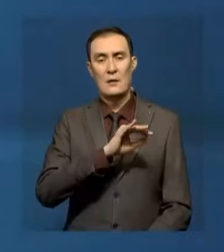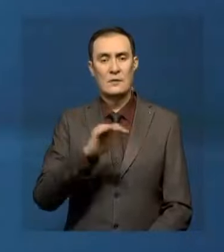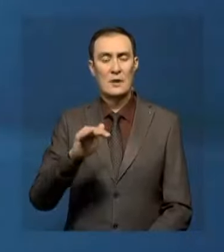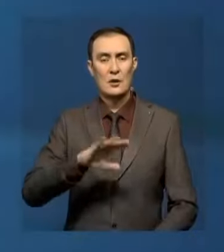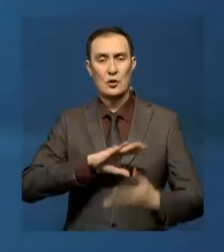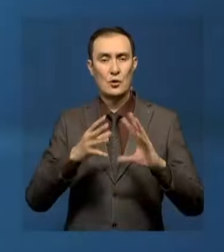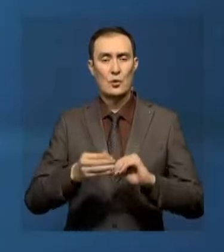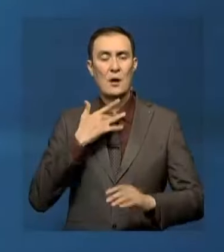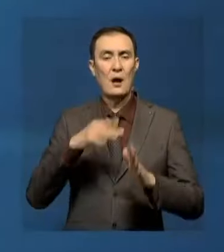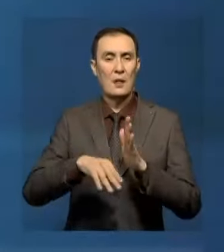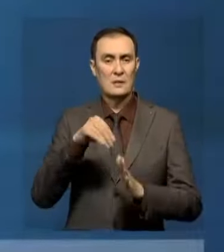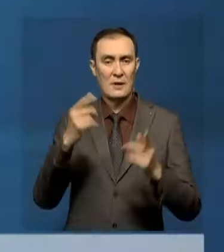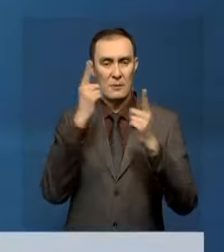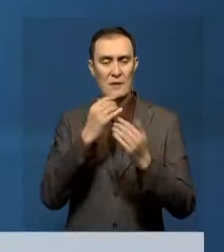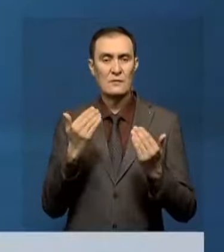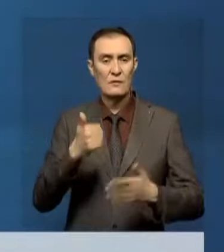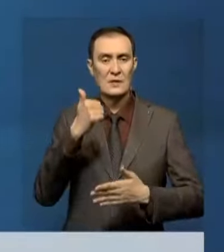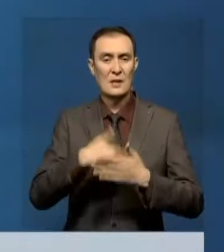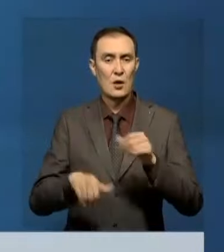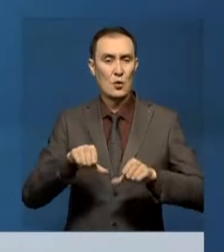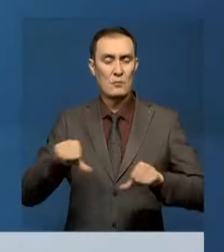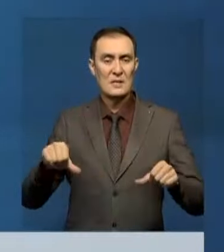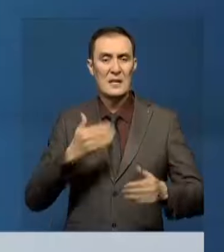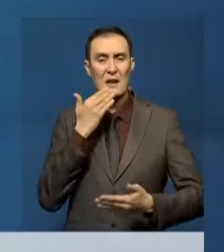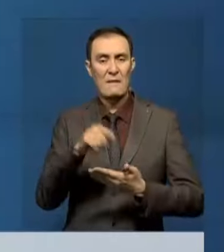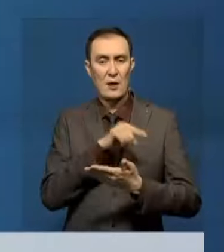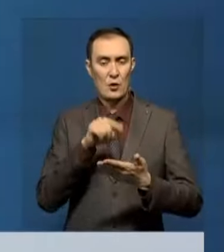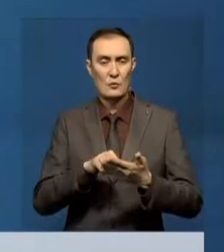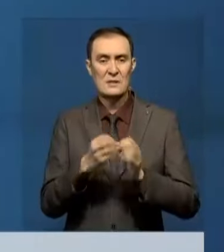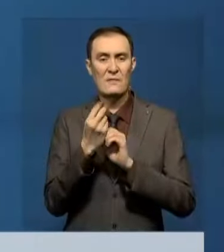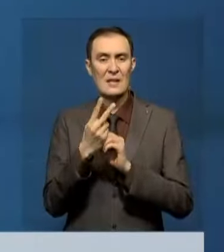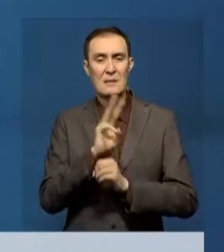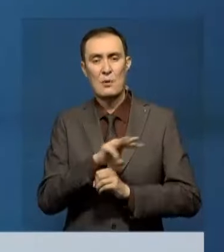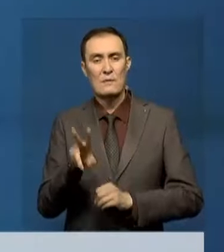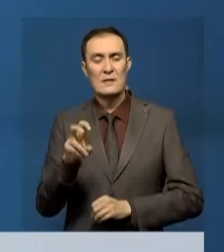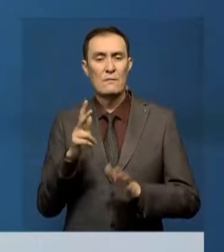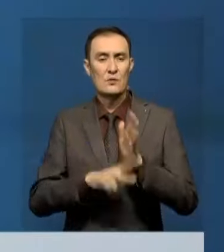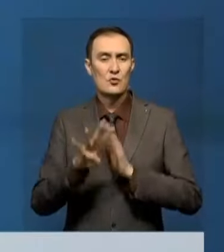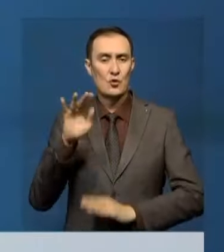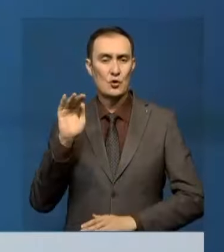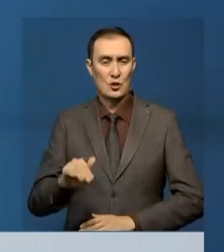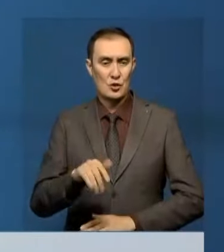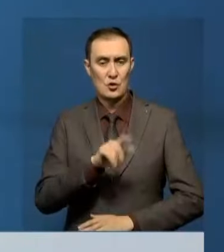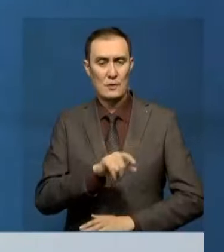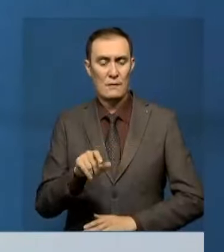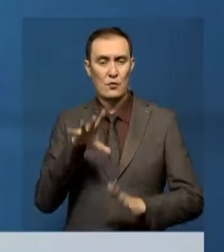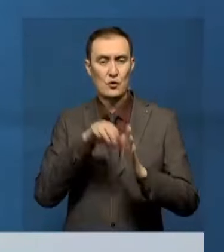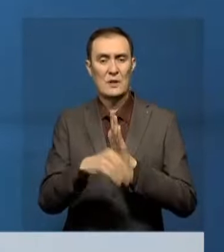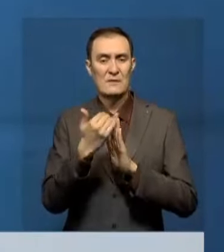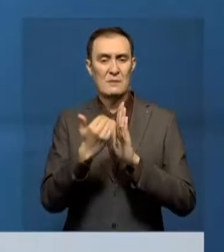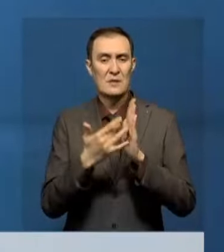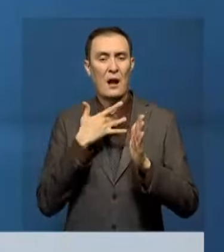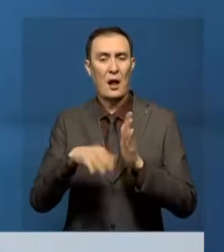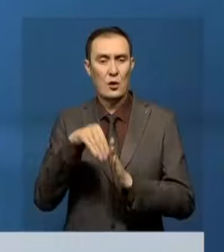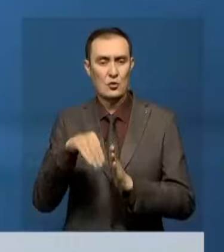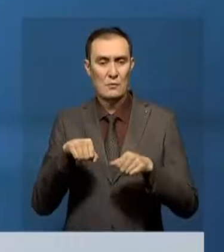Официальные итоги голосования объявили сегодня в Центральной комиссии референдума. Из 12 284 тысяч казахстанцев, включенных